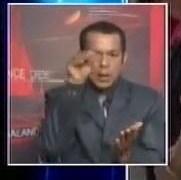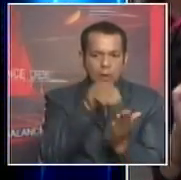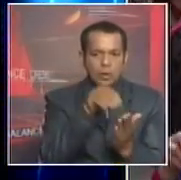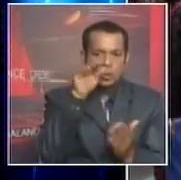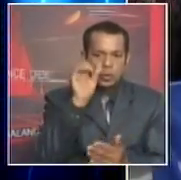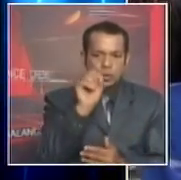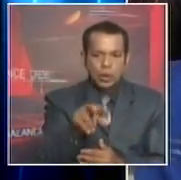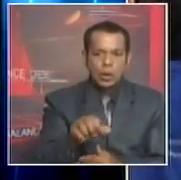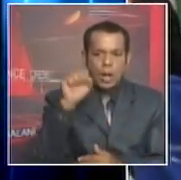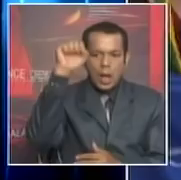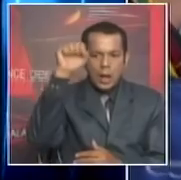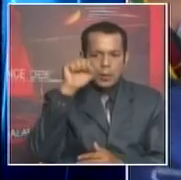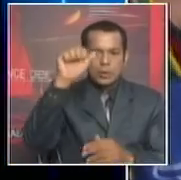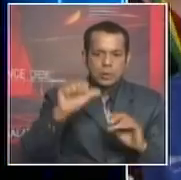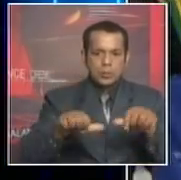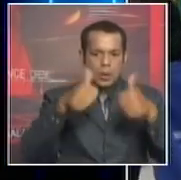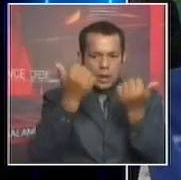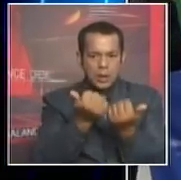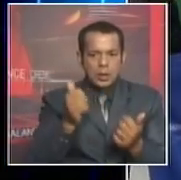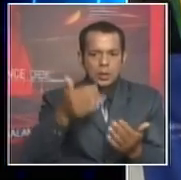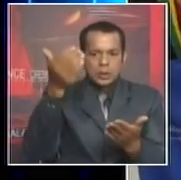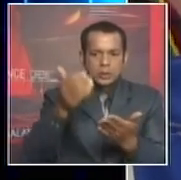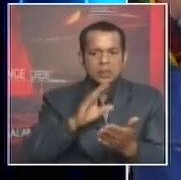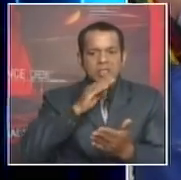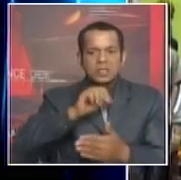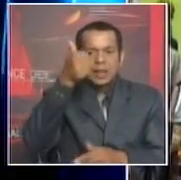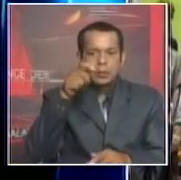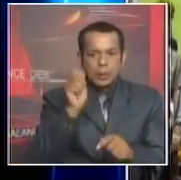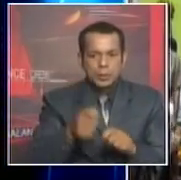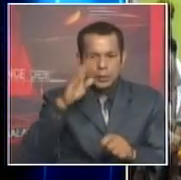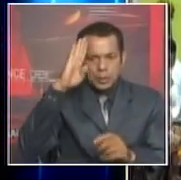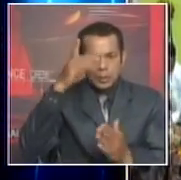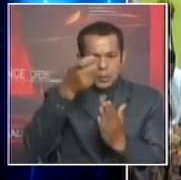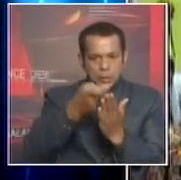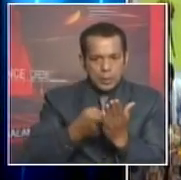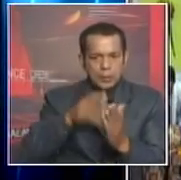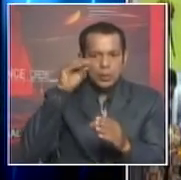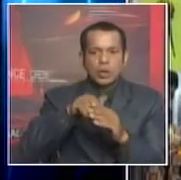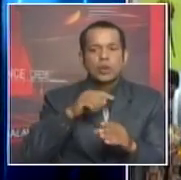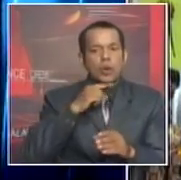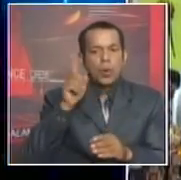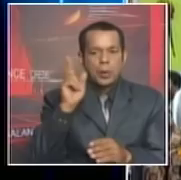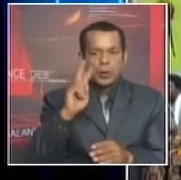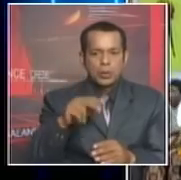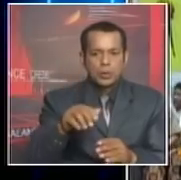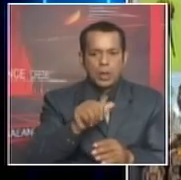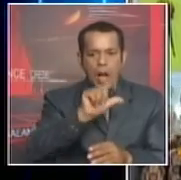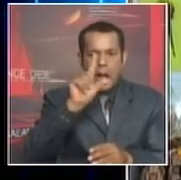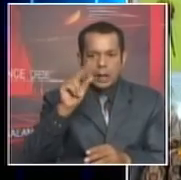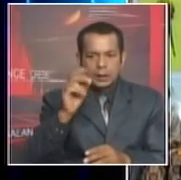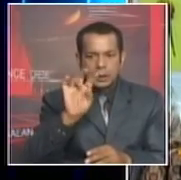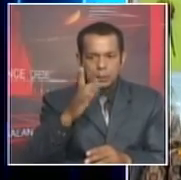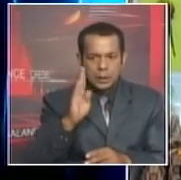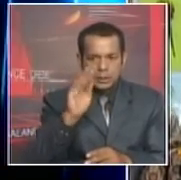तर आन्दोलनको उपलब्धिलाई संस्थागत गर्ने संविधानमा भने त्यसलाई सम्बोधन नभएको आदिवासी जनजाति